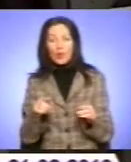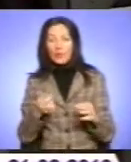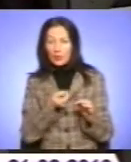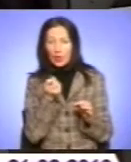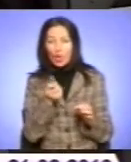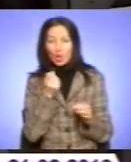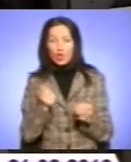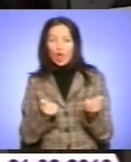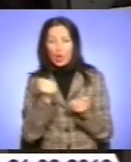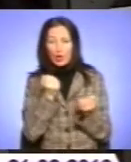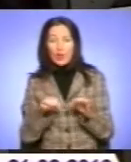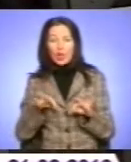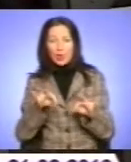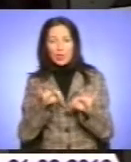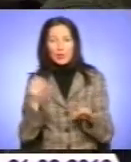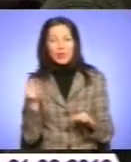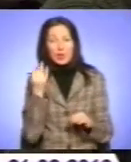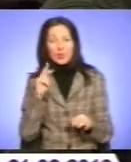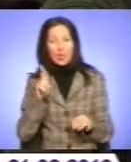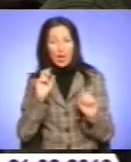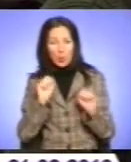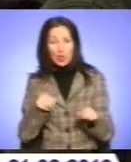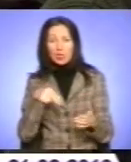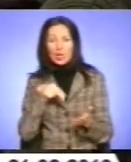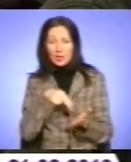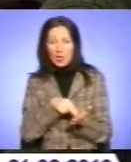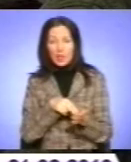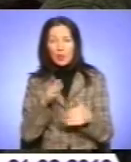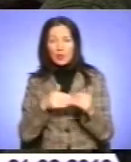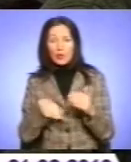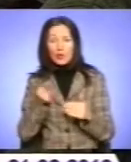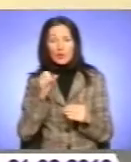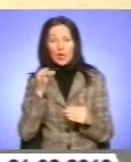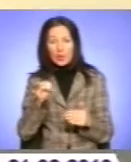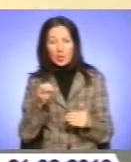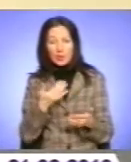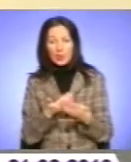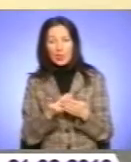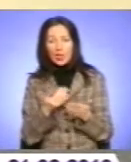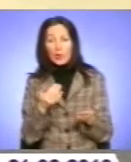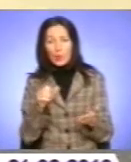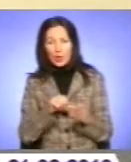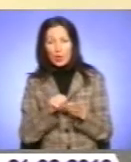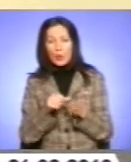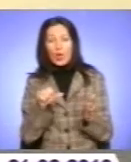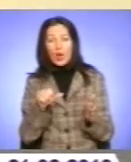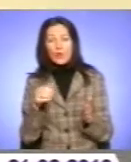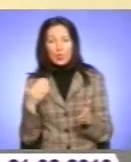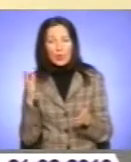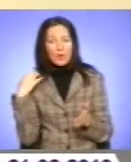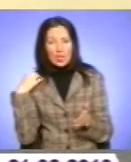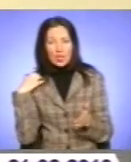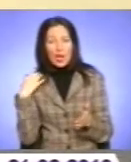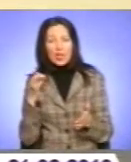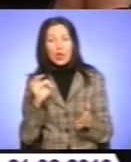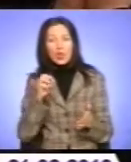цікавилася і про те, як можна стати працівником ДАІ. Перед присутніми виступив начальник сектору кадрового забезпечення у ДАІ УМВС України Тернопільській області